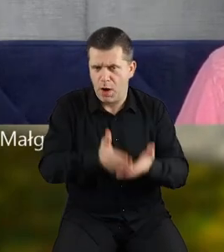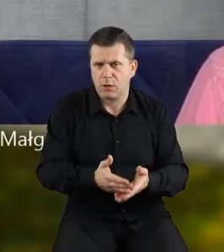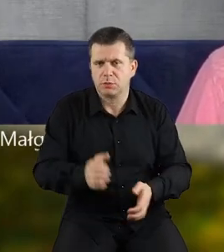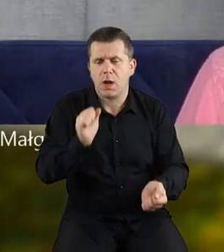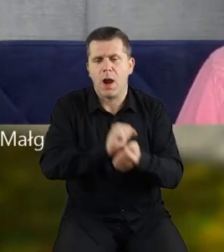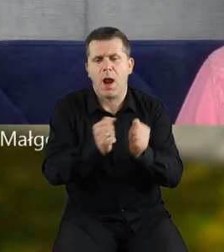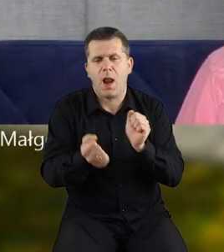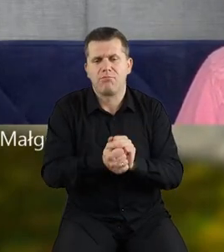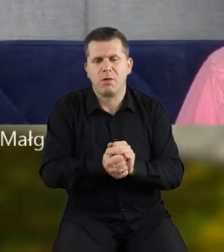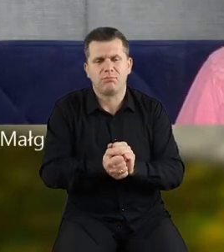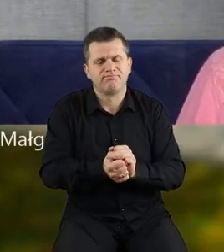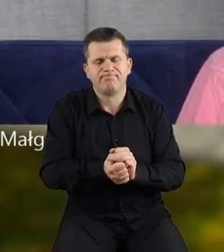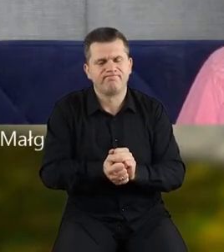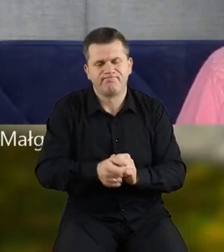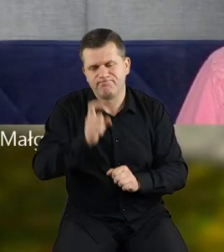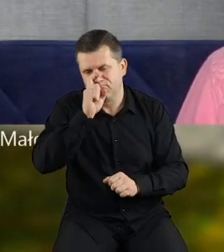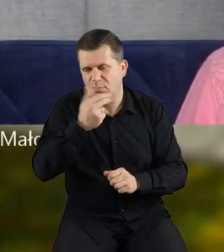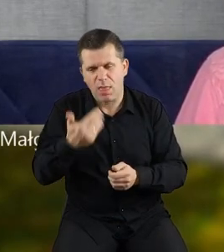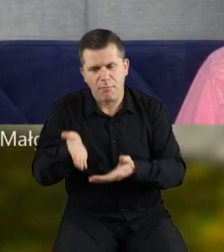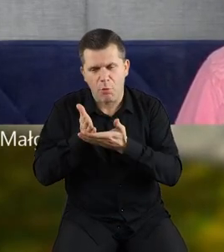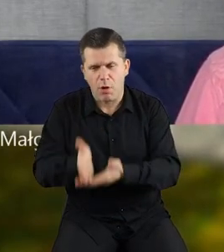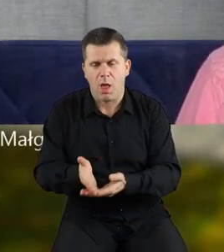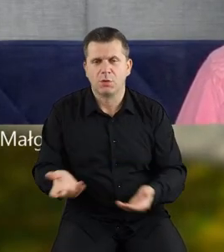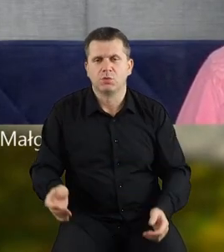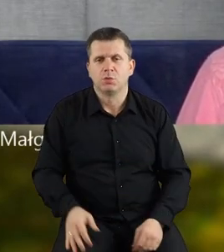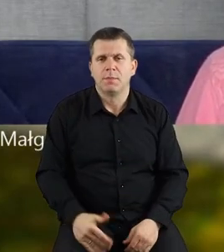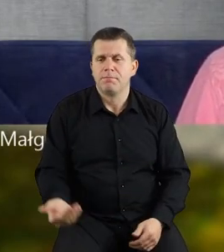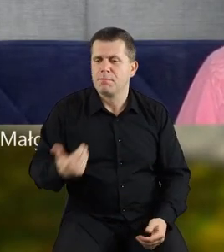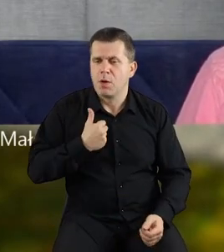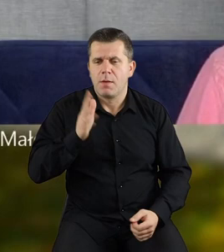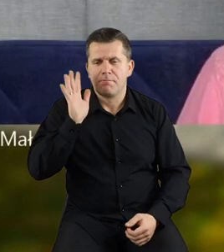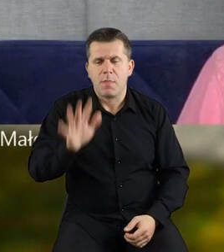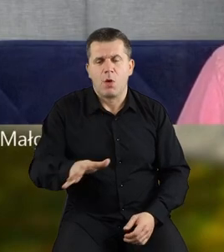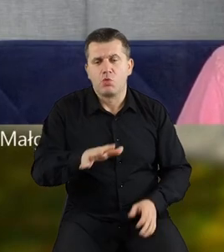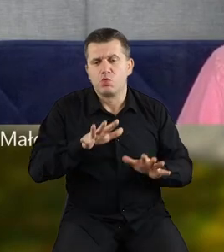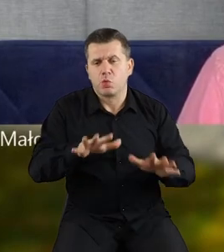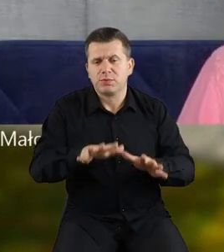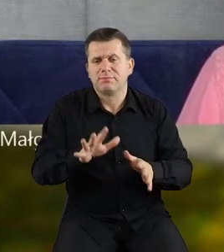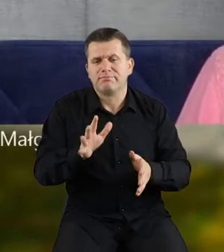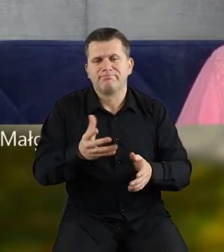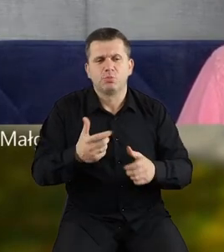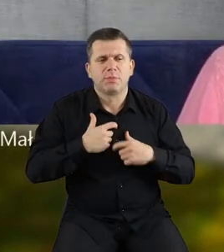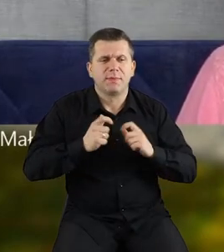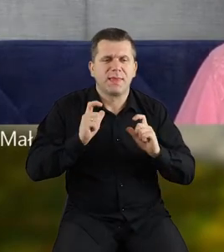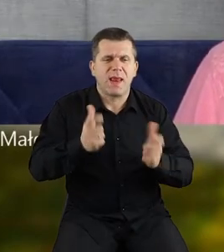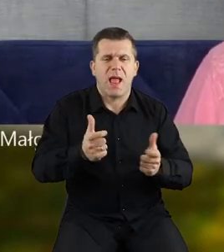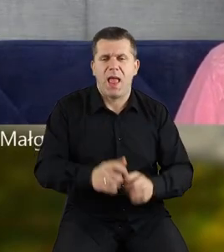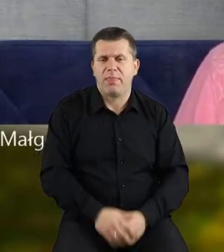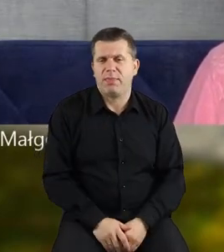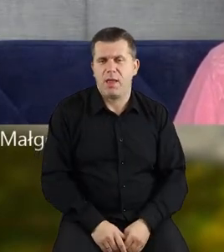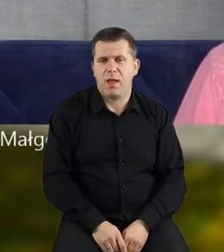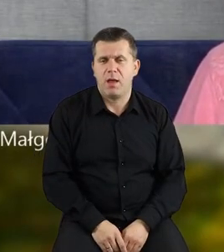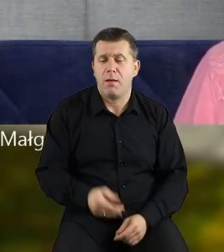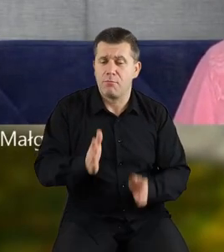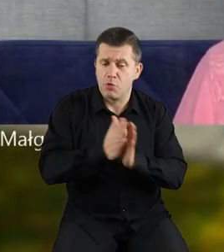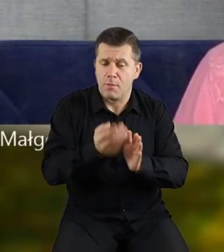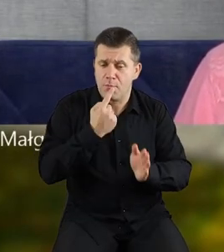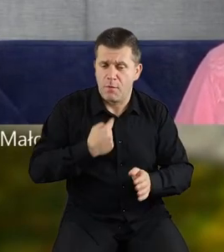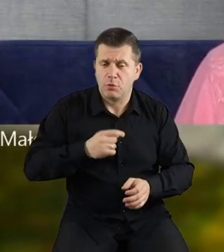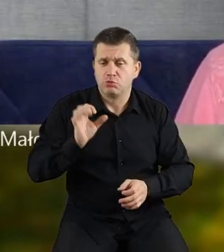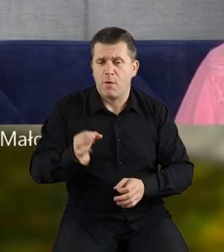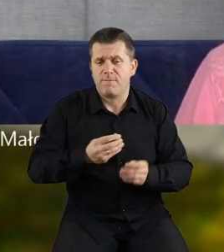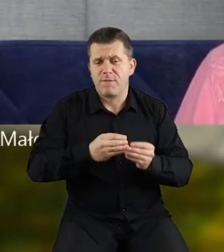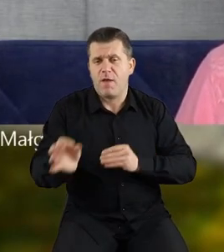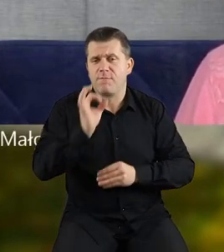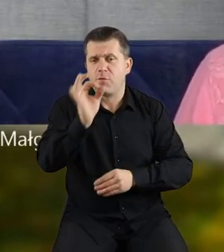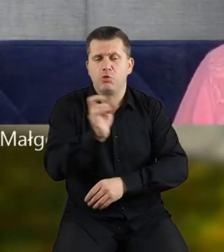świetnie poradziły, albo sobie kompletnie z tym nie poradziły. W każdym razie przeszły taką wielką tragedię. Powiedz mi coś